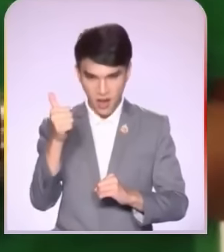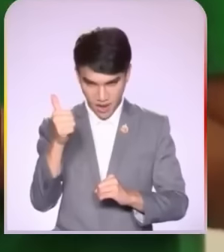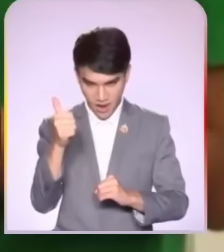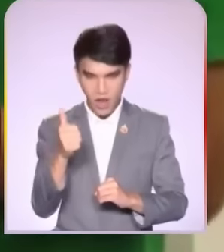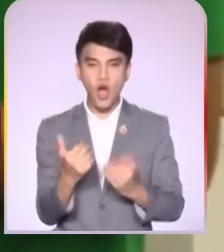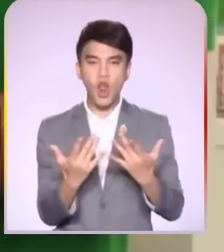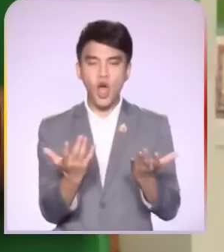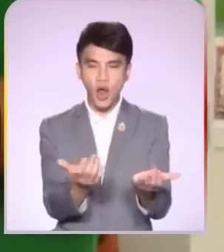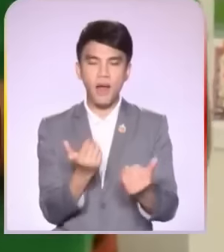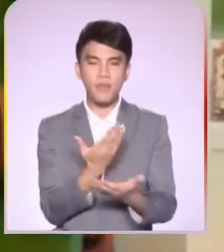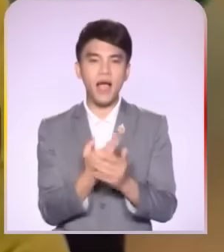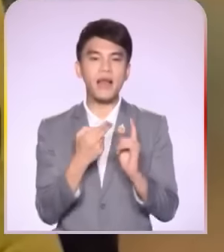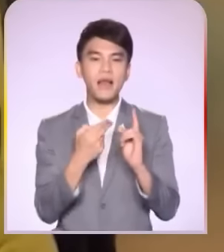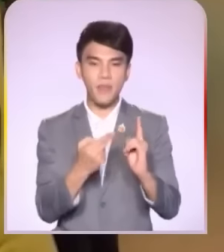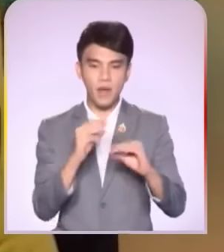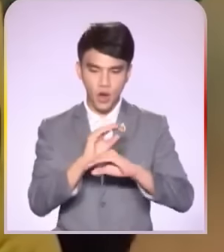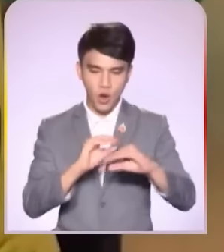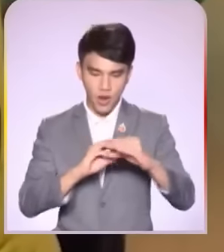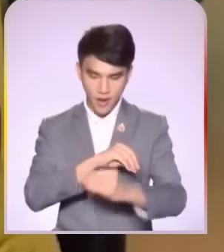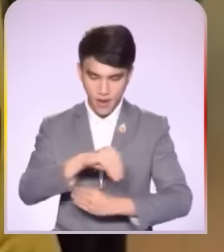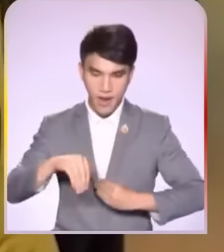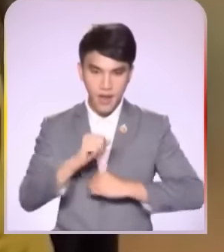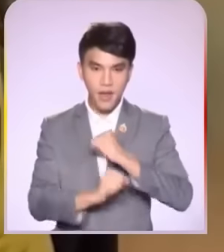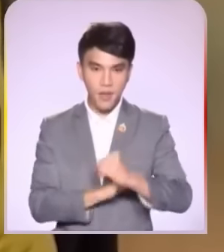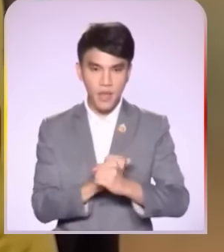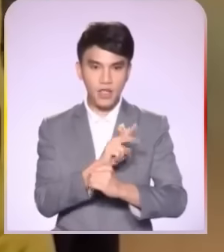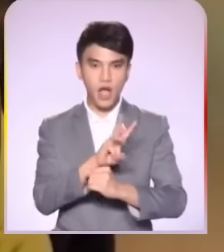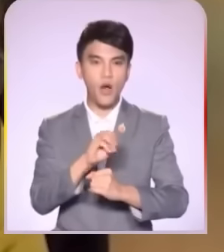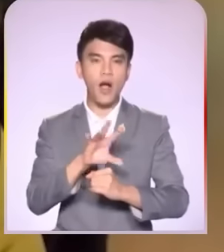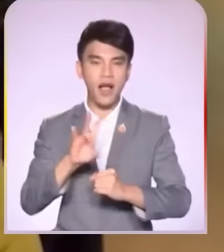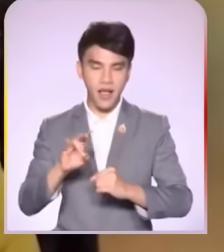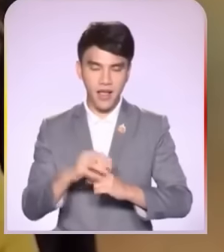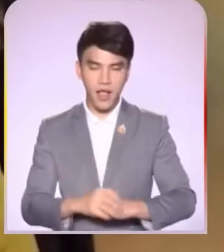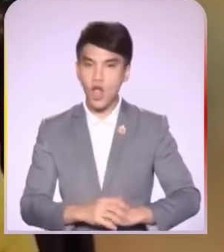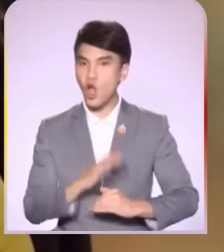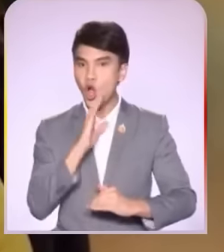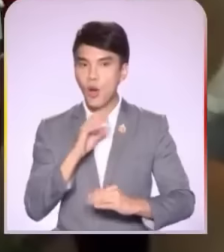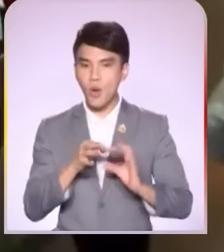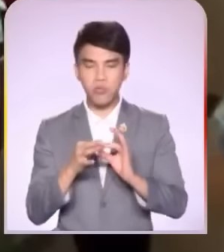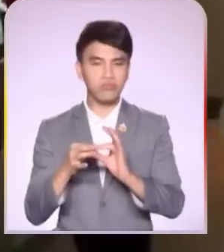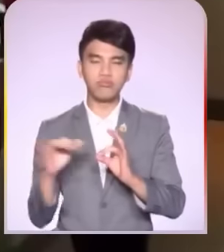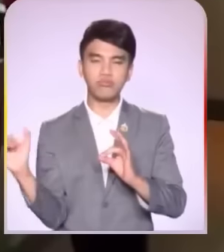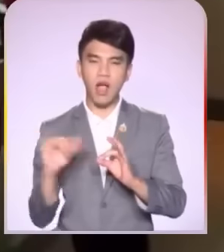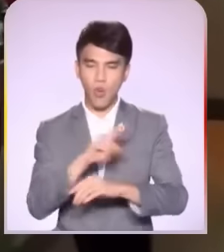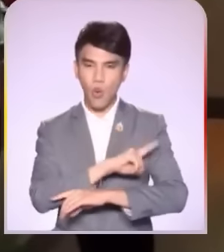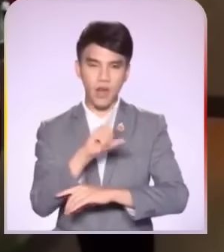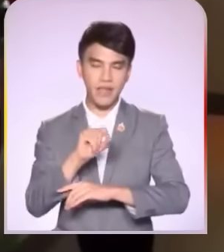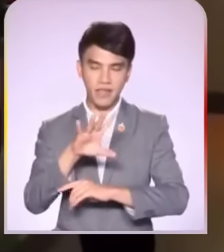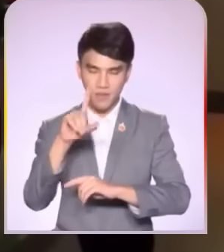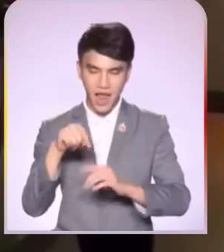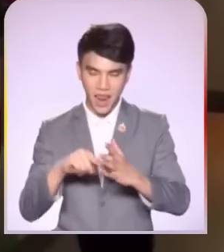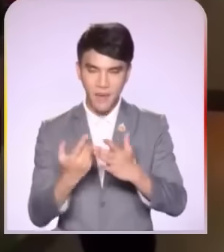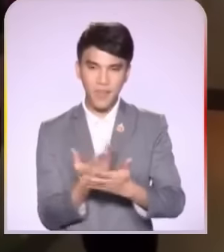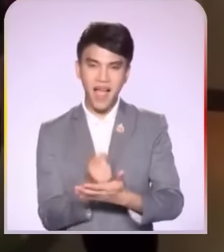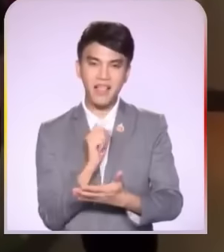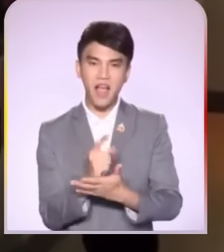ะเตรียมรอรับเงิน 10,000 บาทในโครงการกระตุ้นเศรษฐกิจปี2567 ครับ เดี๋ยวถ้าเกิดว่าไม่ผูกเนี่ยเดี๋ยววันที่25เนี่ยเขาจะเริ่ม